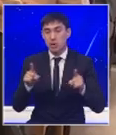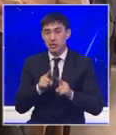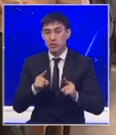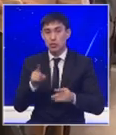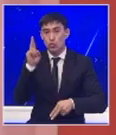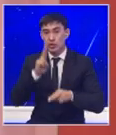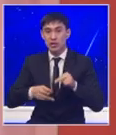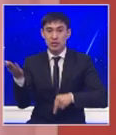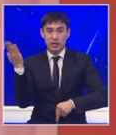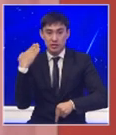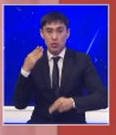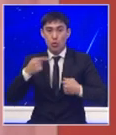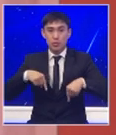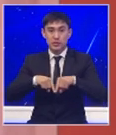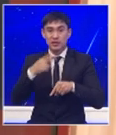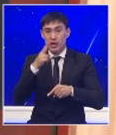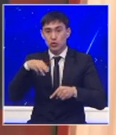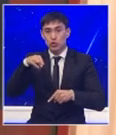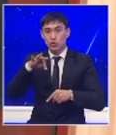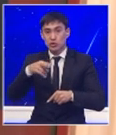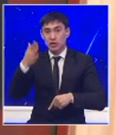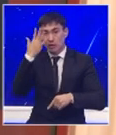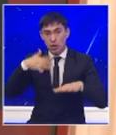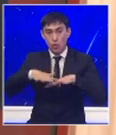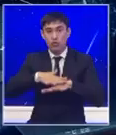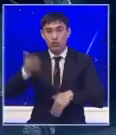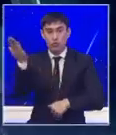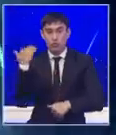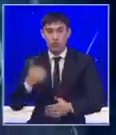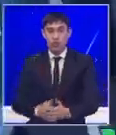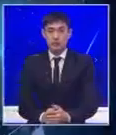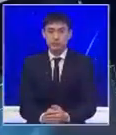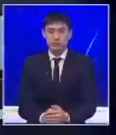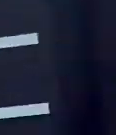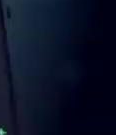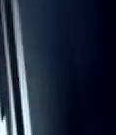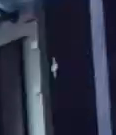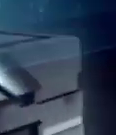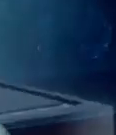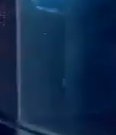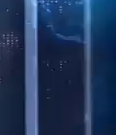утерянное Наследие общего для тюркских народов прошлого телеканал